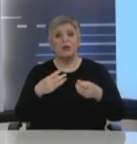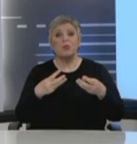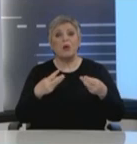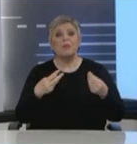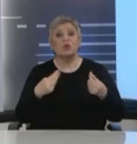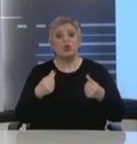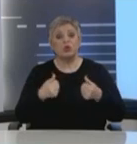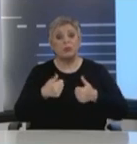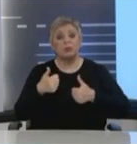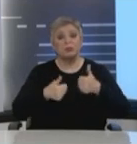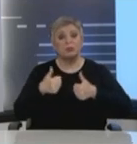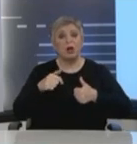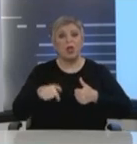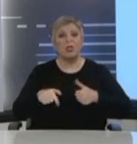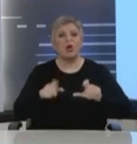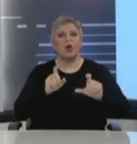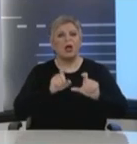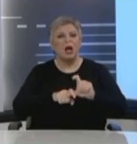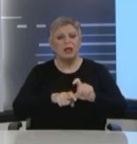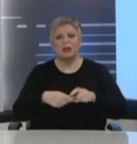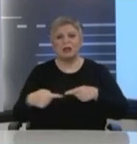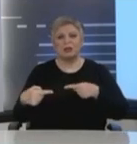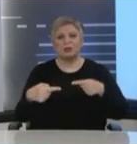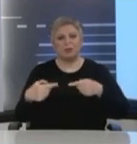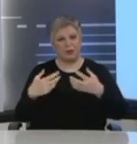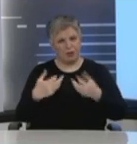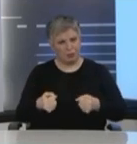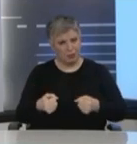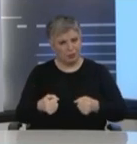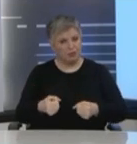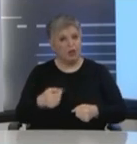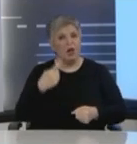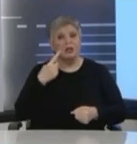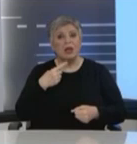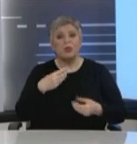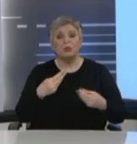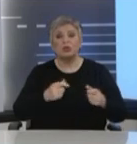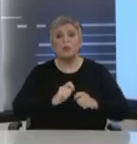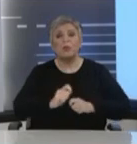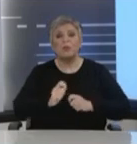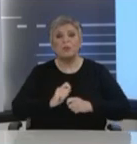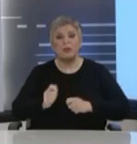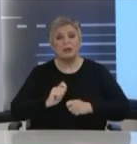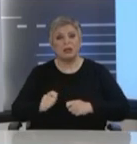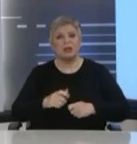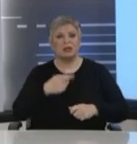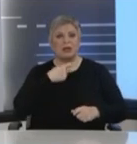του ανταγωνισμού στην ελληνική αγορά φαρμάκου και να υποδείξει τα μέτρα που θα πρέπει να ληφθούν από την